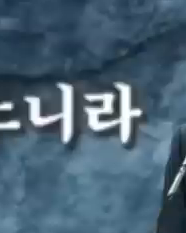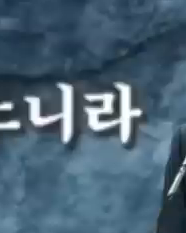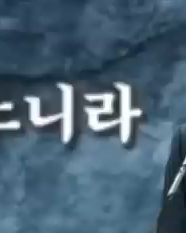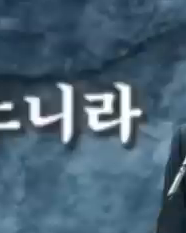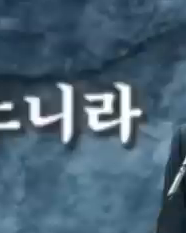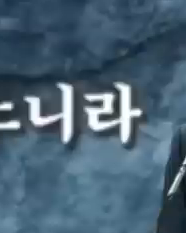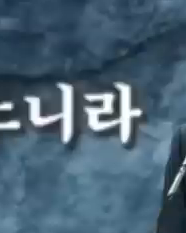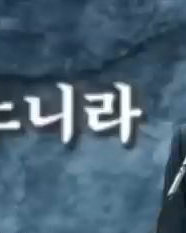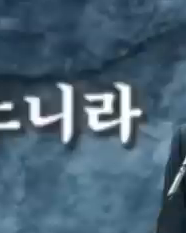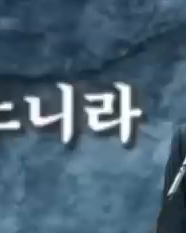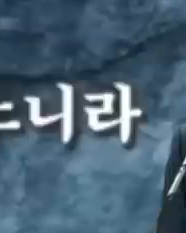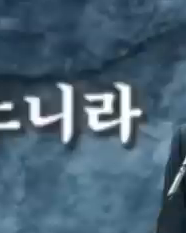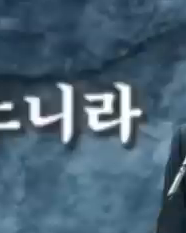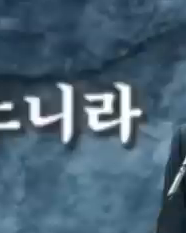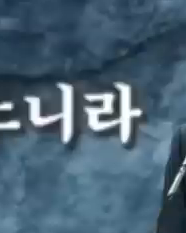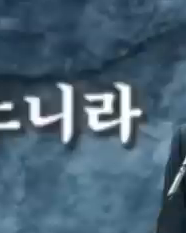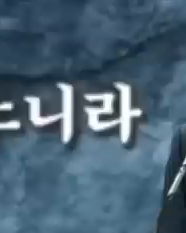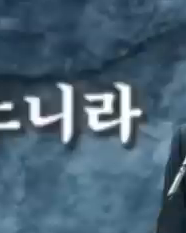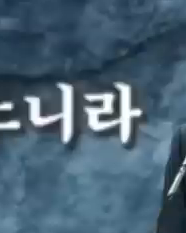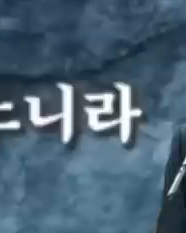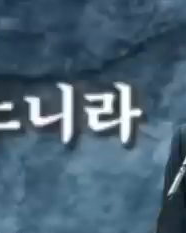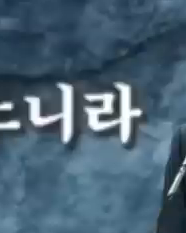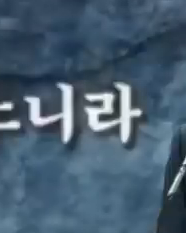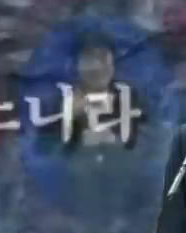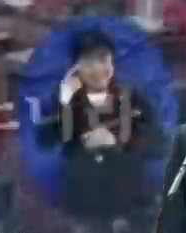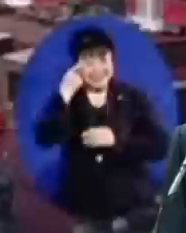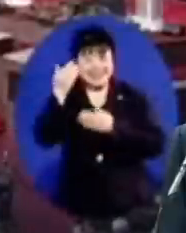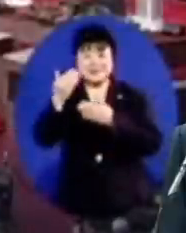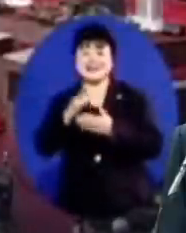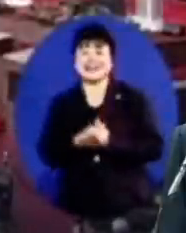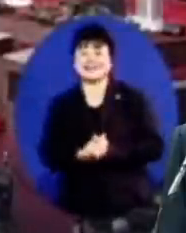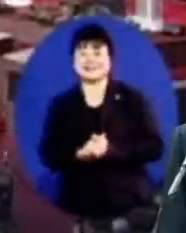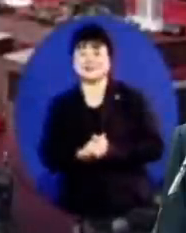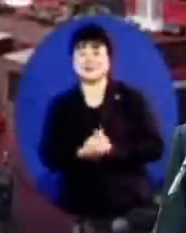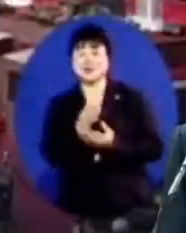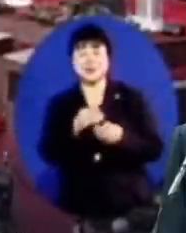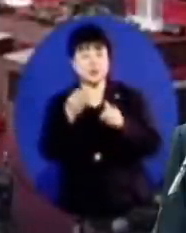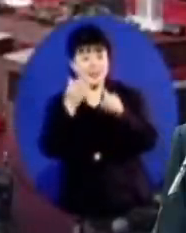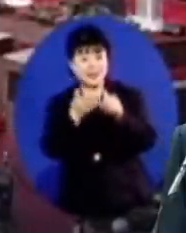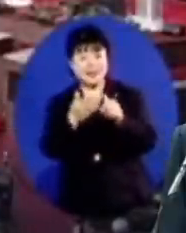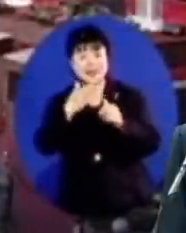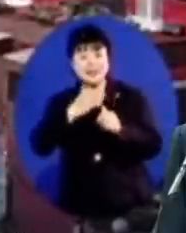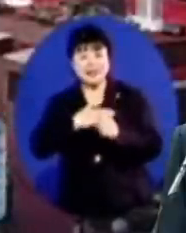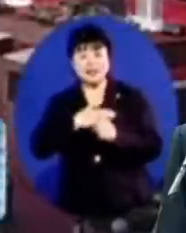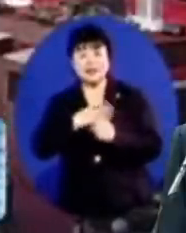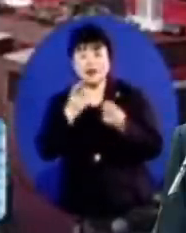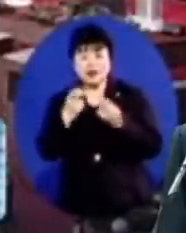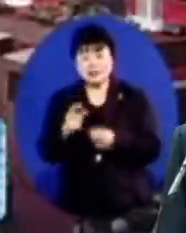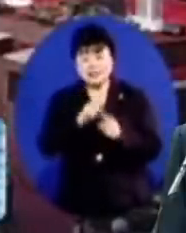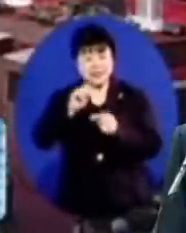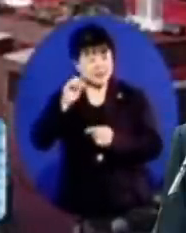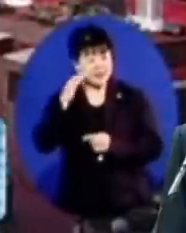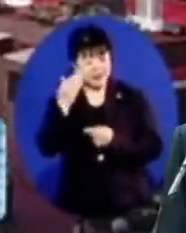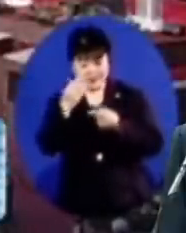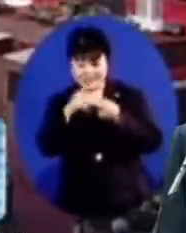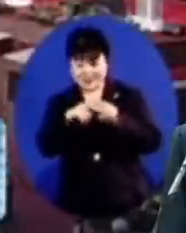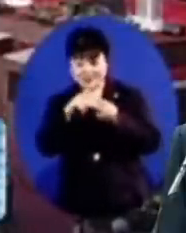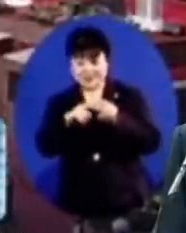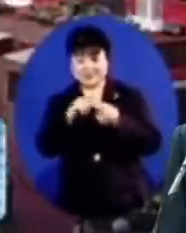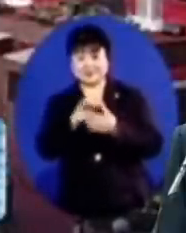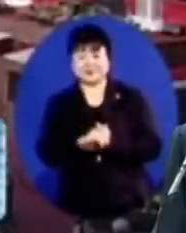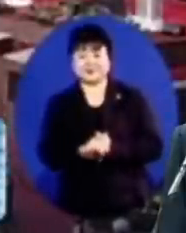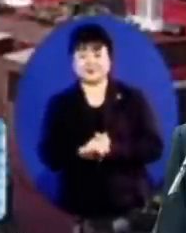아버지께로 올 자가 없느니라. 아멘. 저는 여러분에게 나는 어떻게 살아야 하나